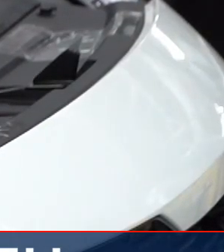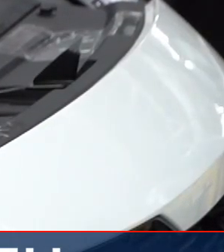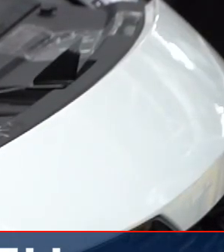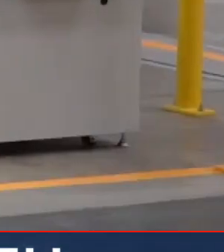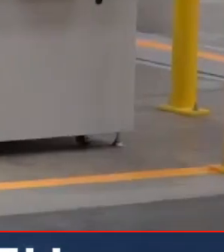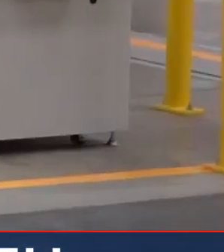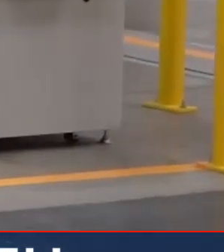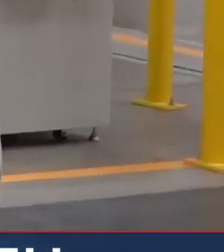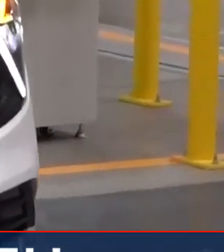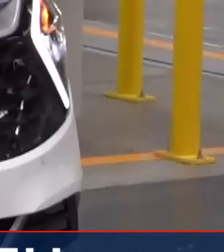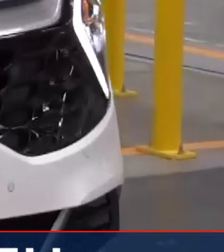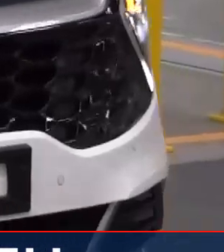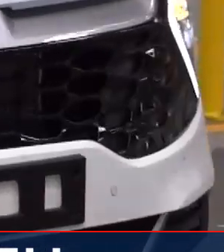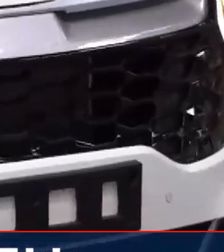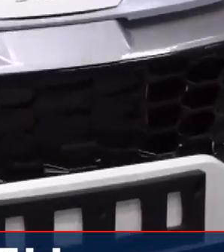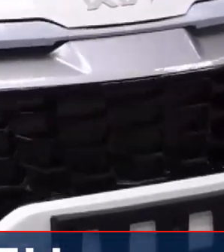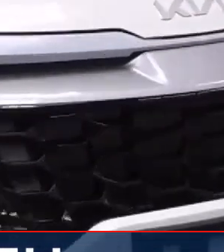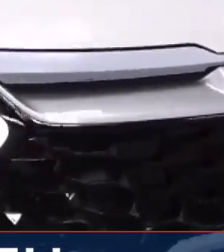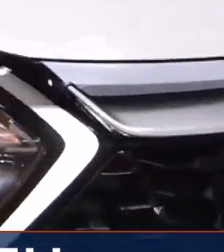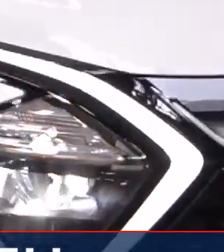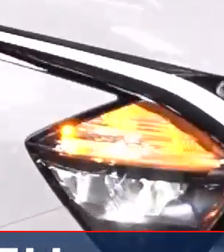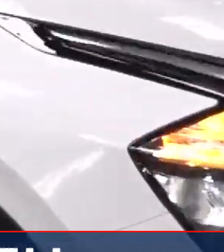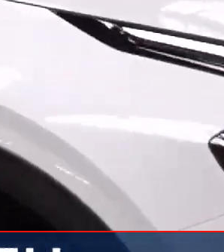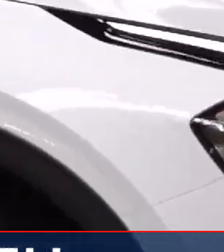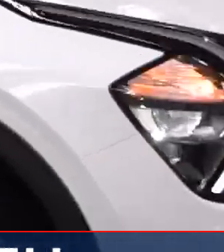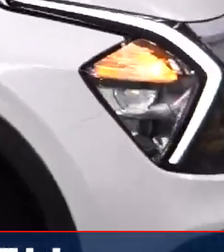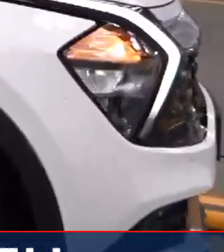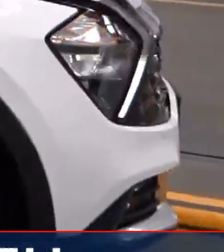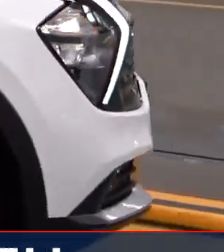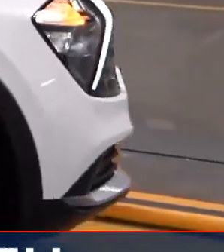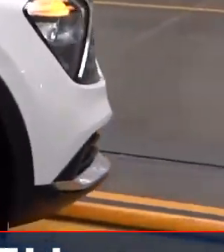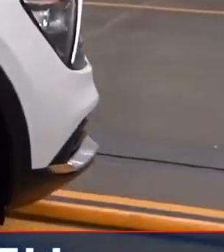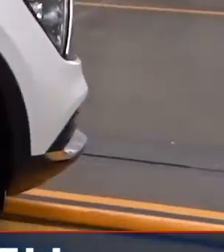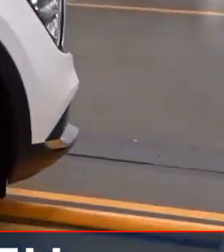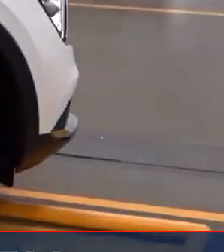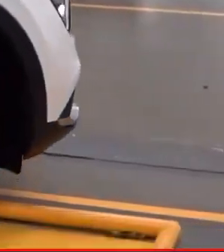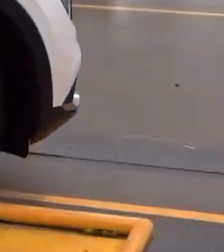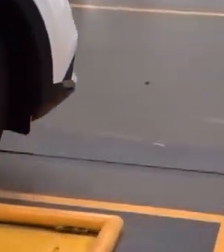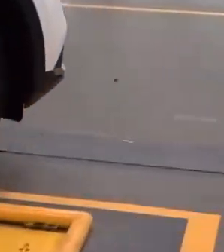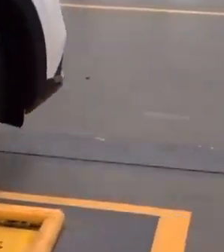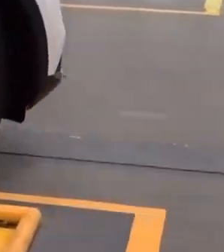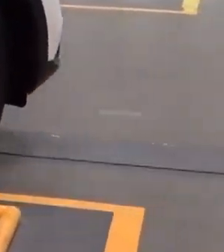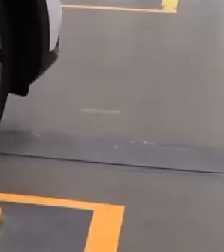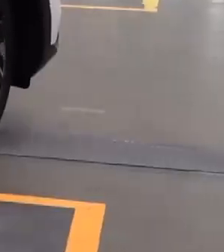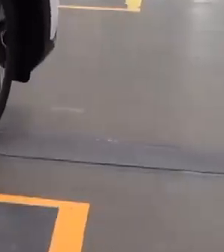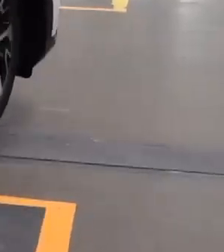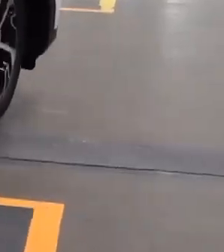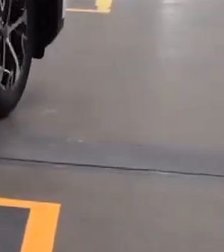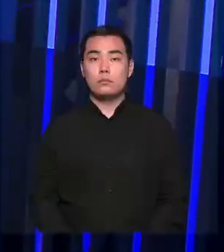ауқымды жоспарлар бар. Аслан Иса, Любов Аплачкина, Қайрат Елеусізов, Жібек Жолы, Қостанай.